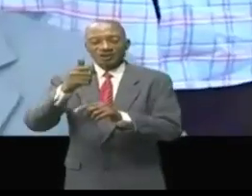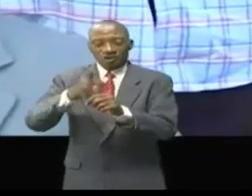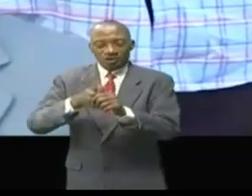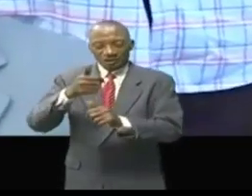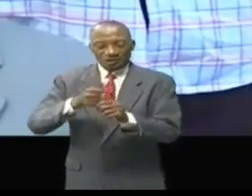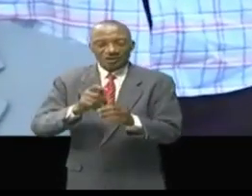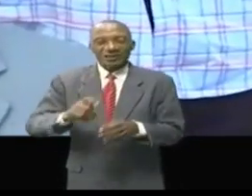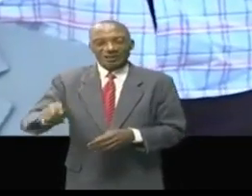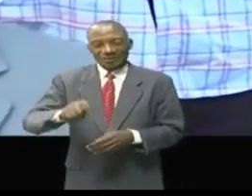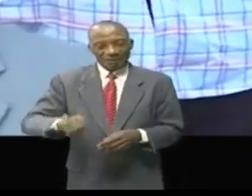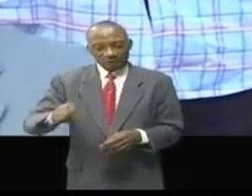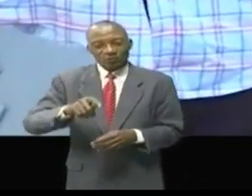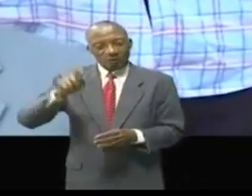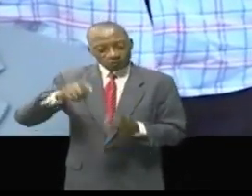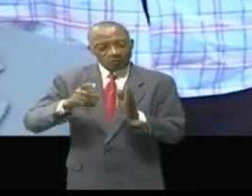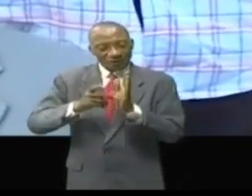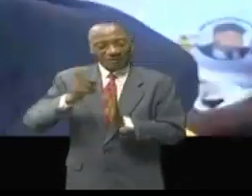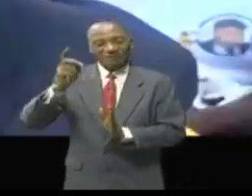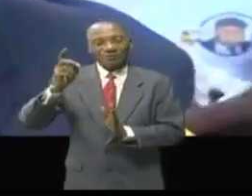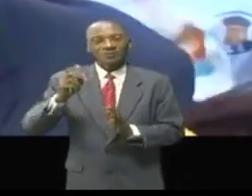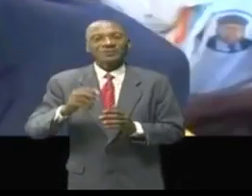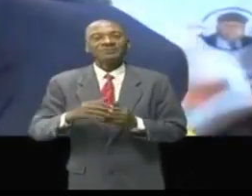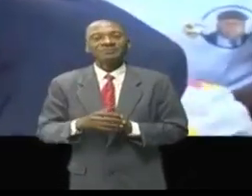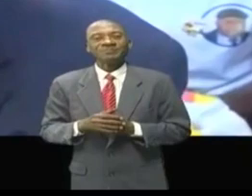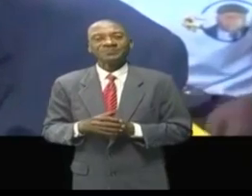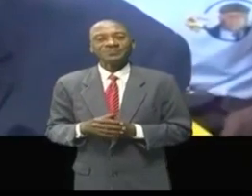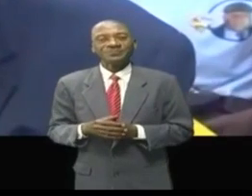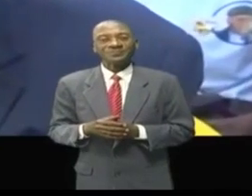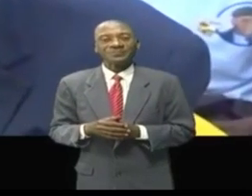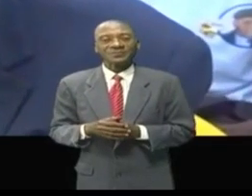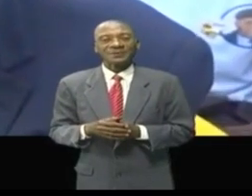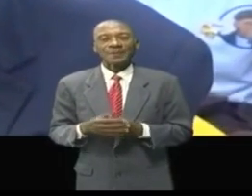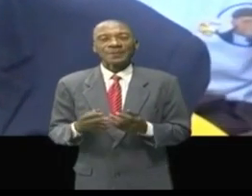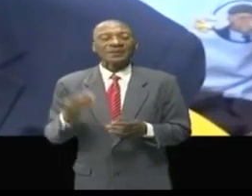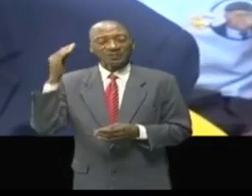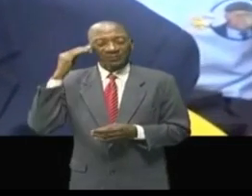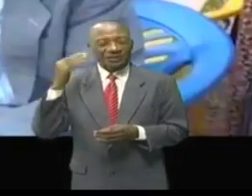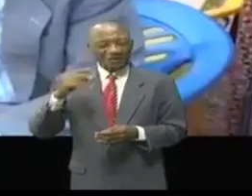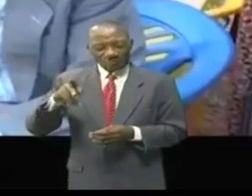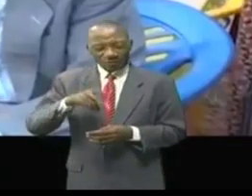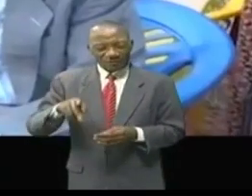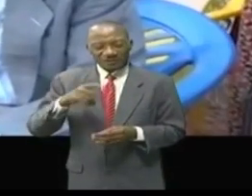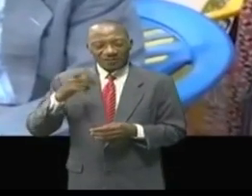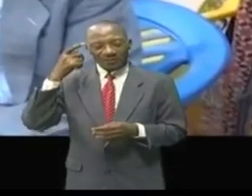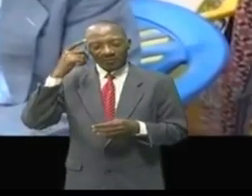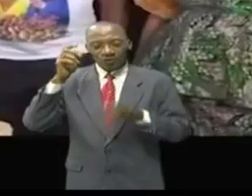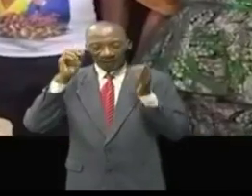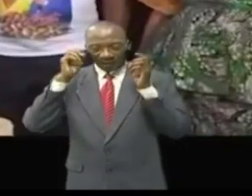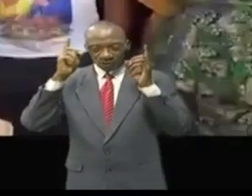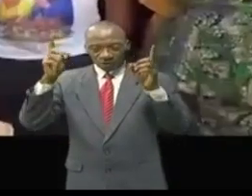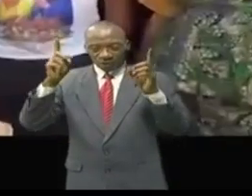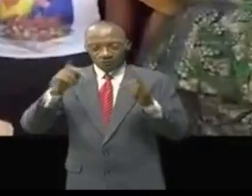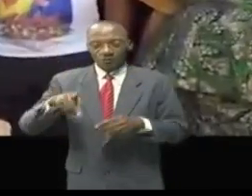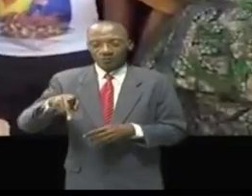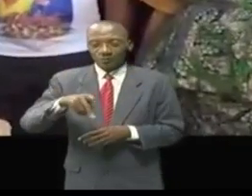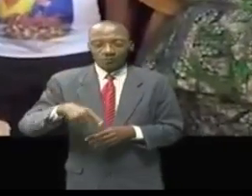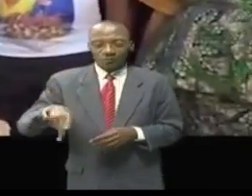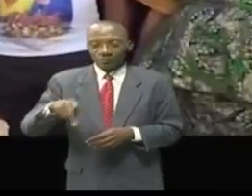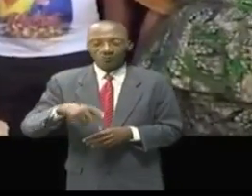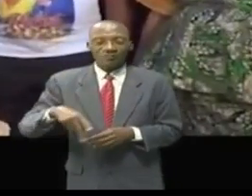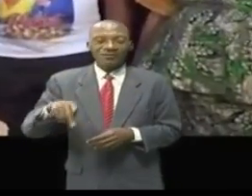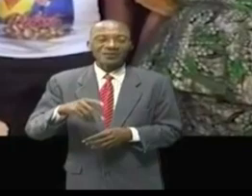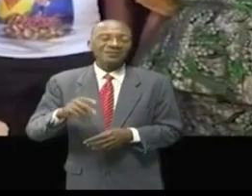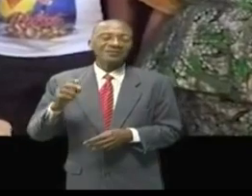de formation moderne. Même son des cloches du côté du ministre provincial de l'éducation du Kassai-Oriental. La patronne de la